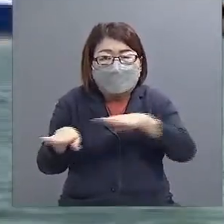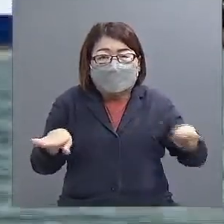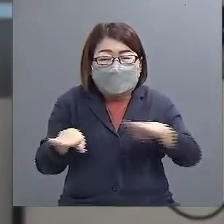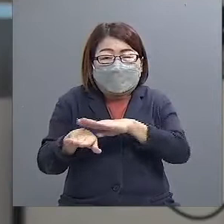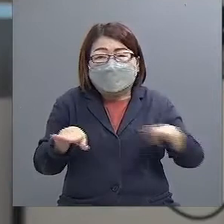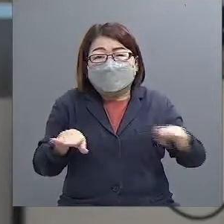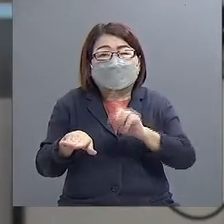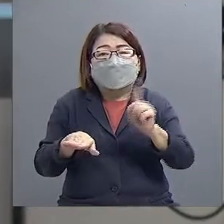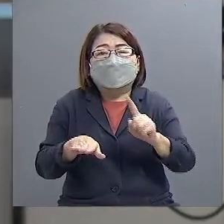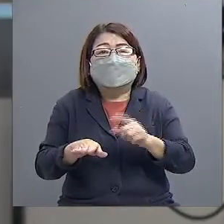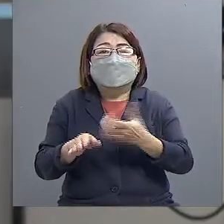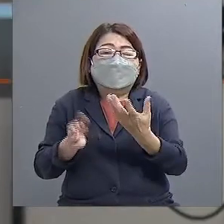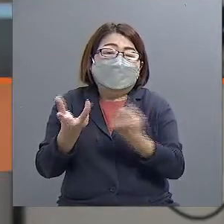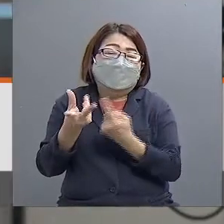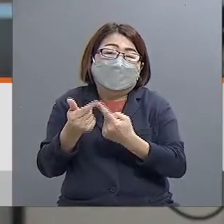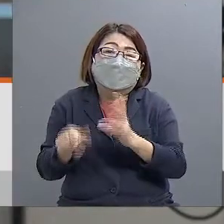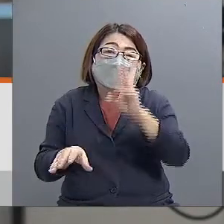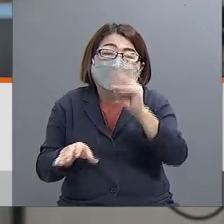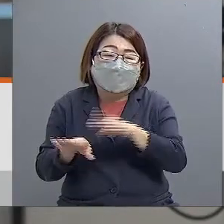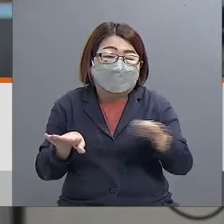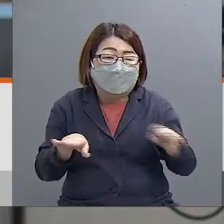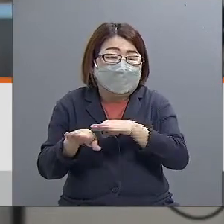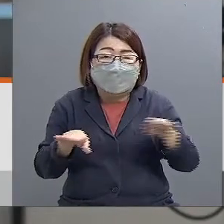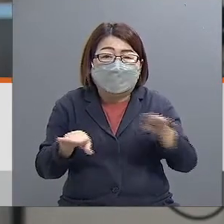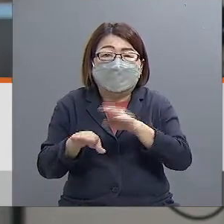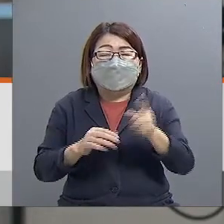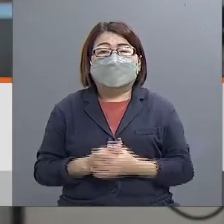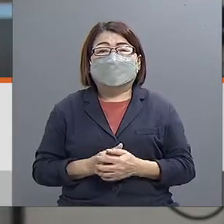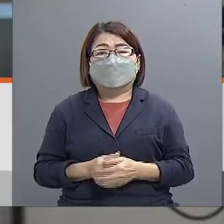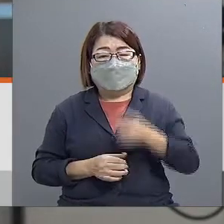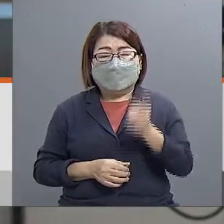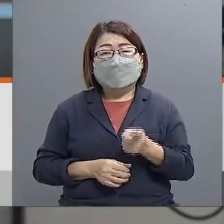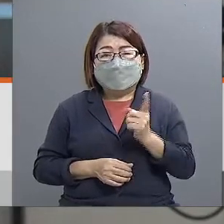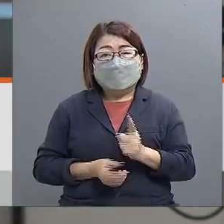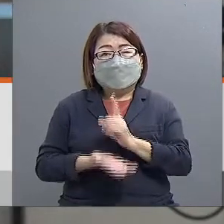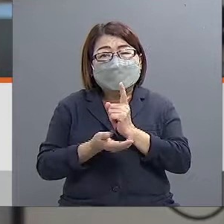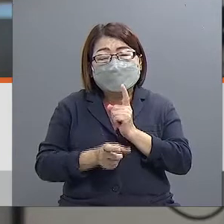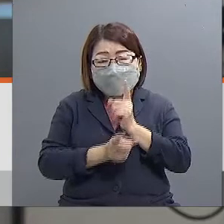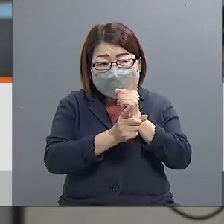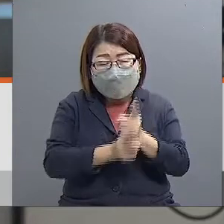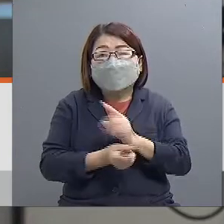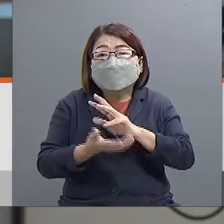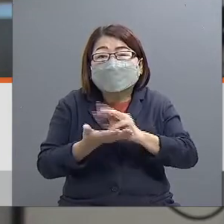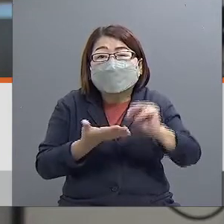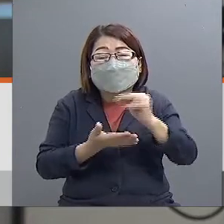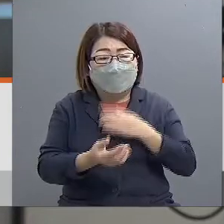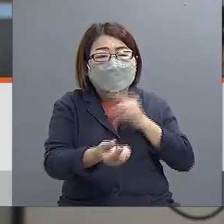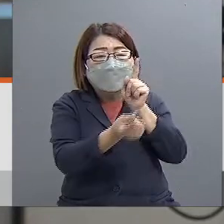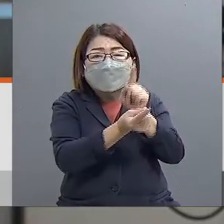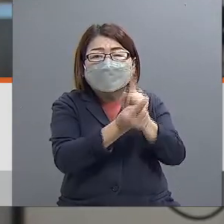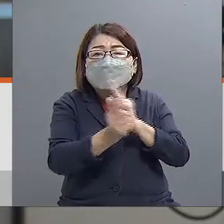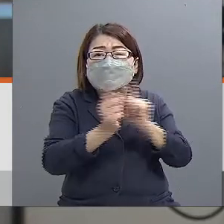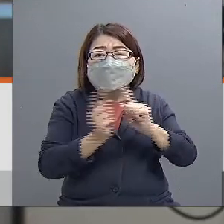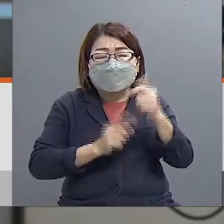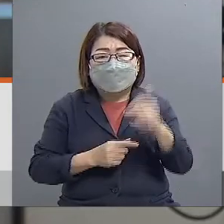คือตามมารยาทนี่เราจะไปเจรจาโดยตรงไม่ได้เพราะนโยบายในการตั้งสมาคมเนี่ย